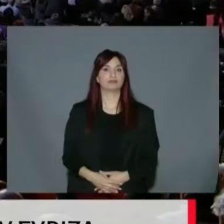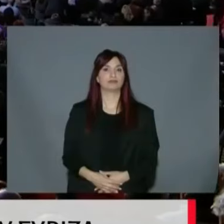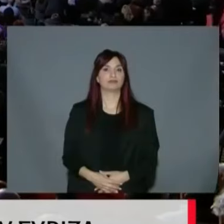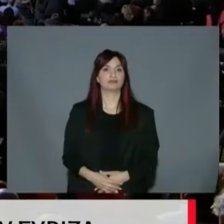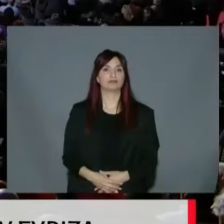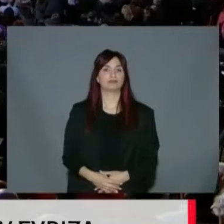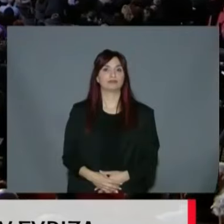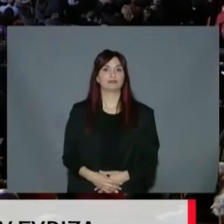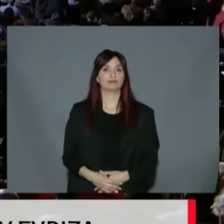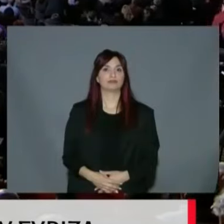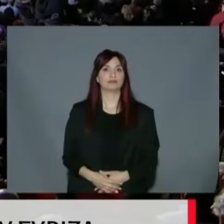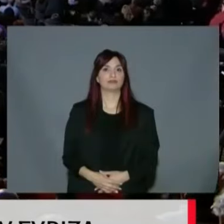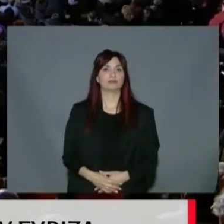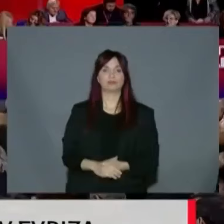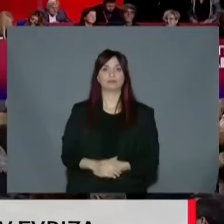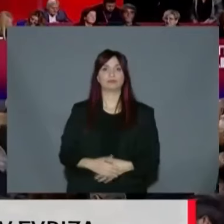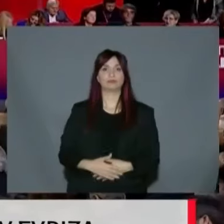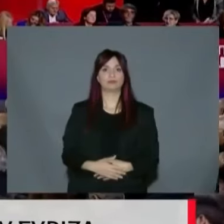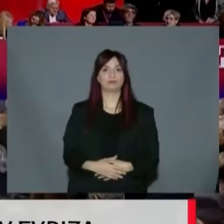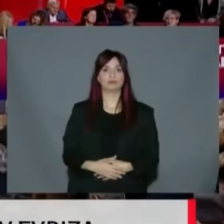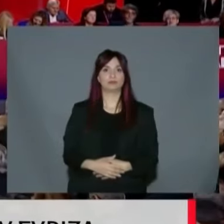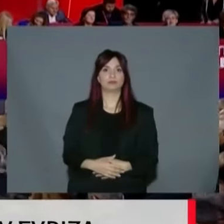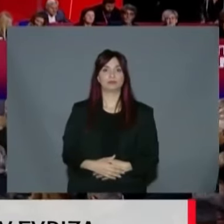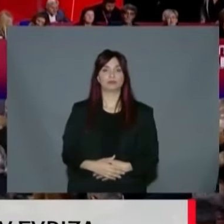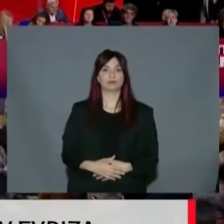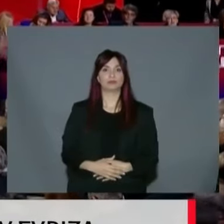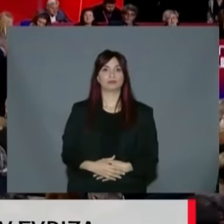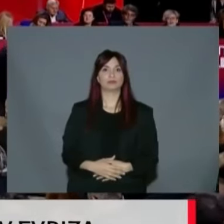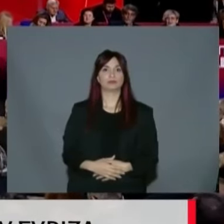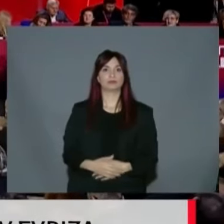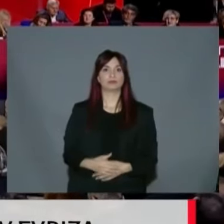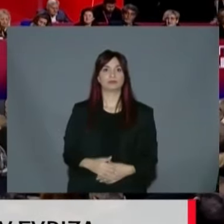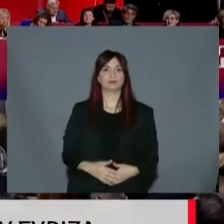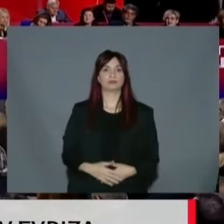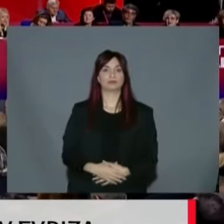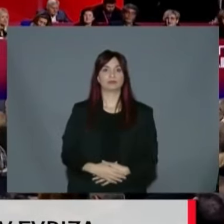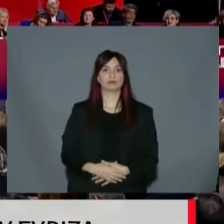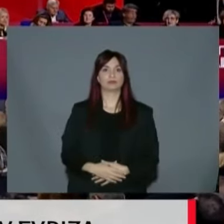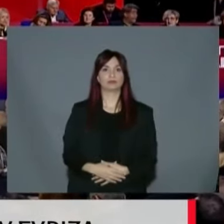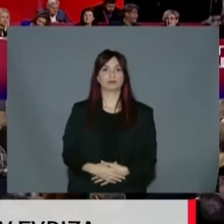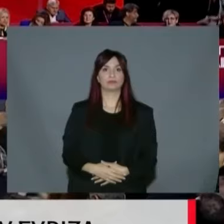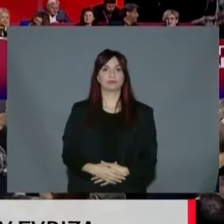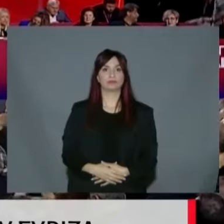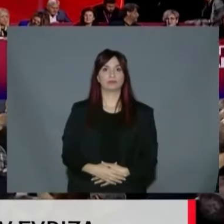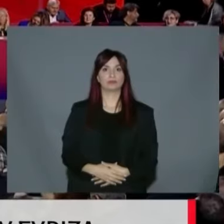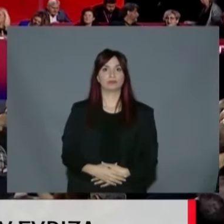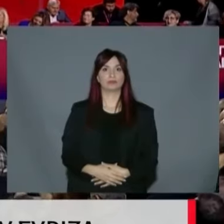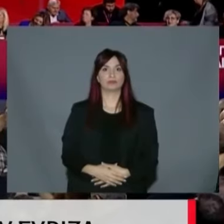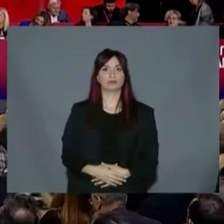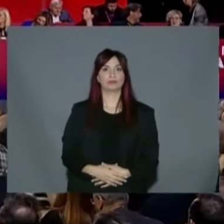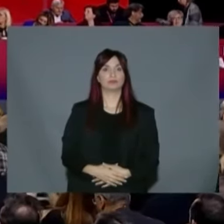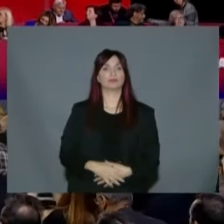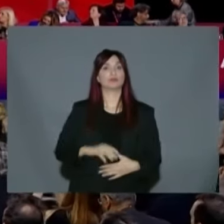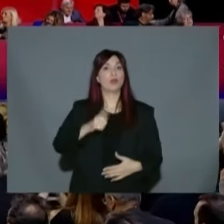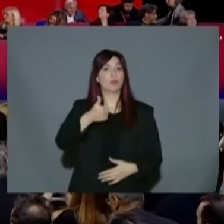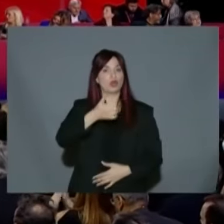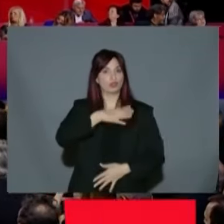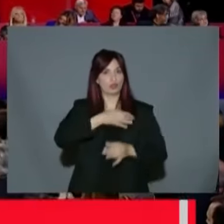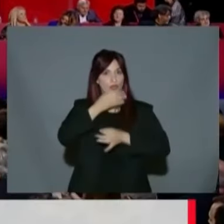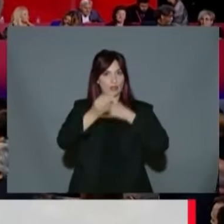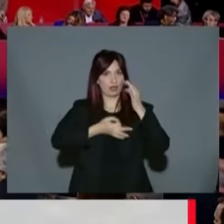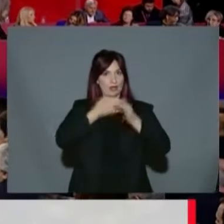Κρήτα μίλησε για απαράνοια που θέλουν τον Κασελάκη εκτός ηγεσίας, ενώ χαρακτήρισε σπουδαία την Όλγα Γεροβασίλη. Καταρχάς, το πρώτο που θέλω να